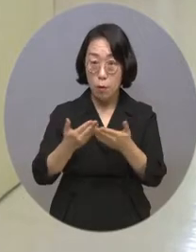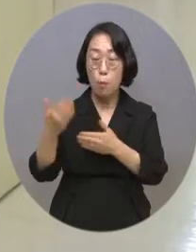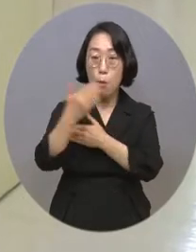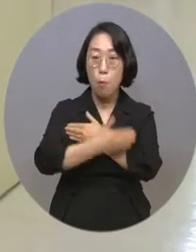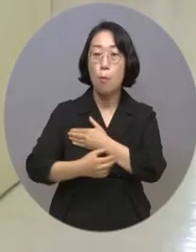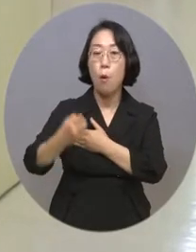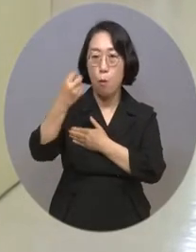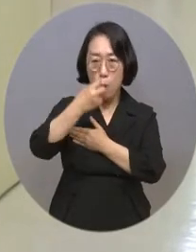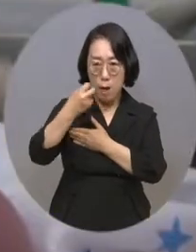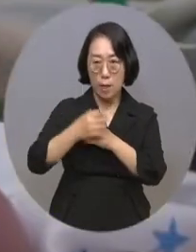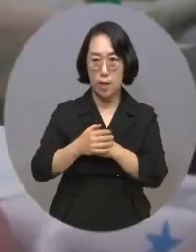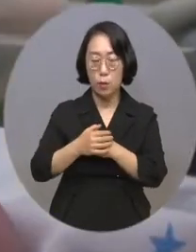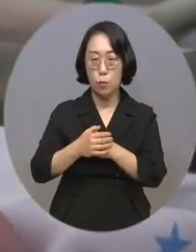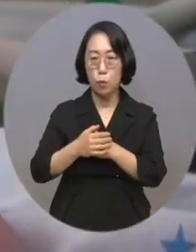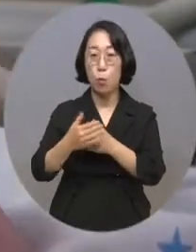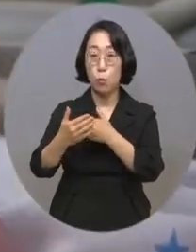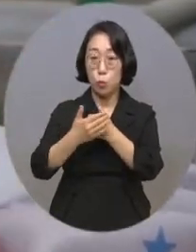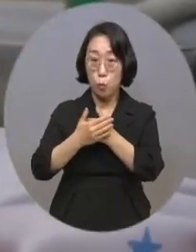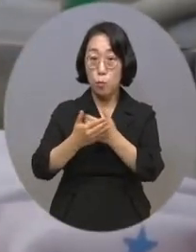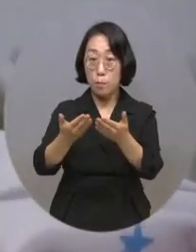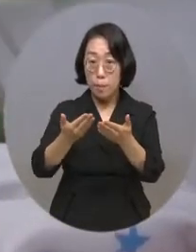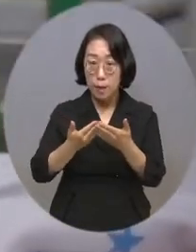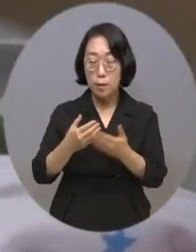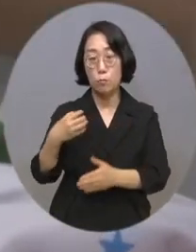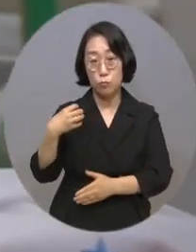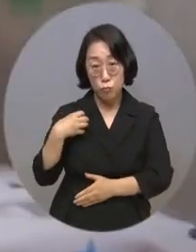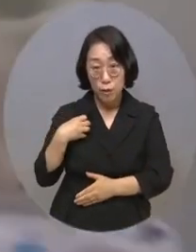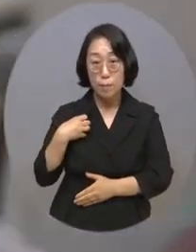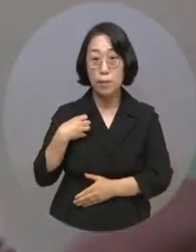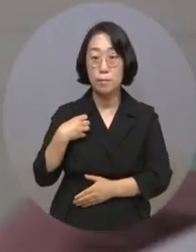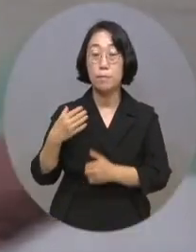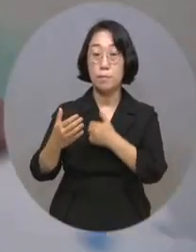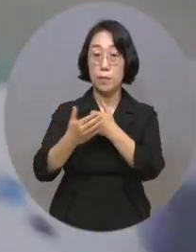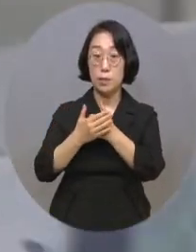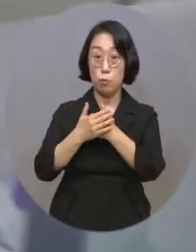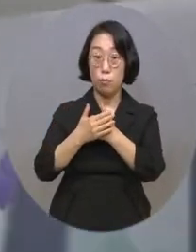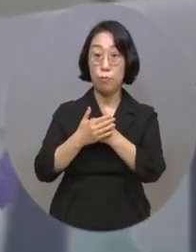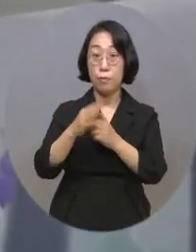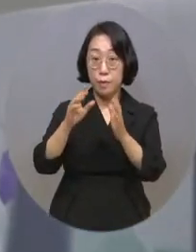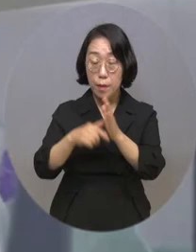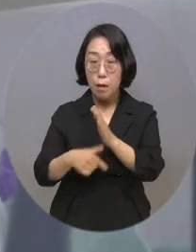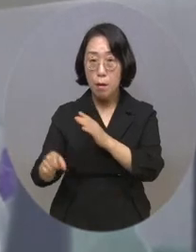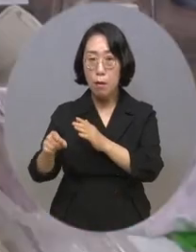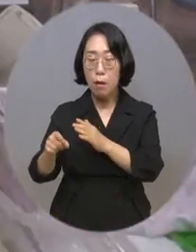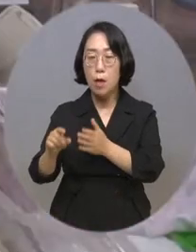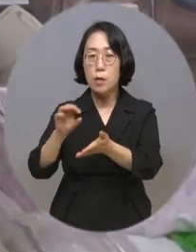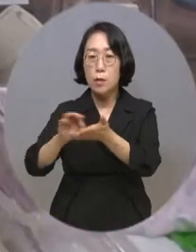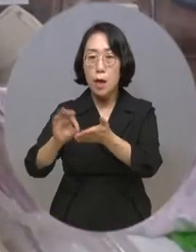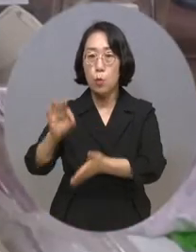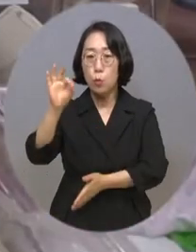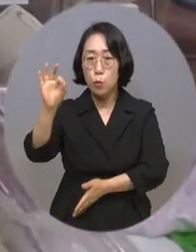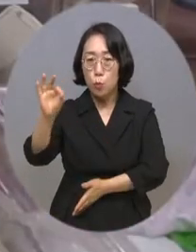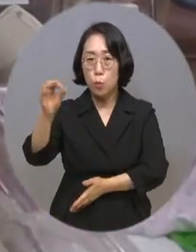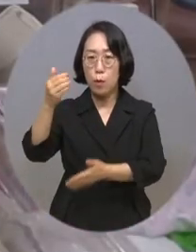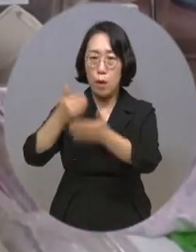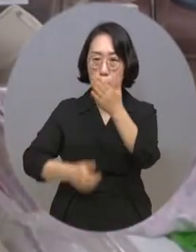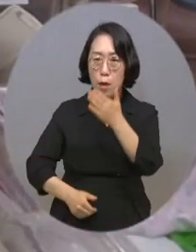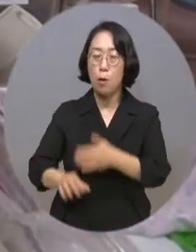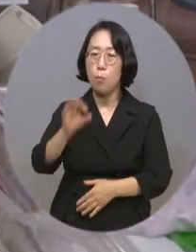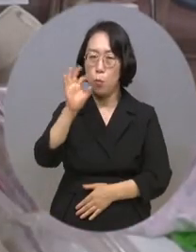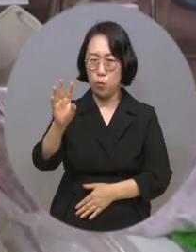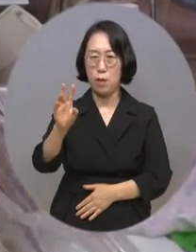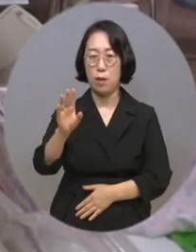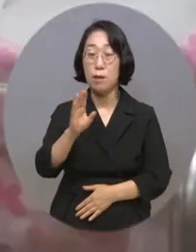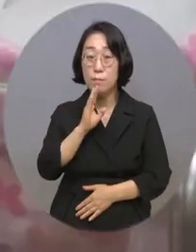산모신생아건강관리서비스나 산후조리도우미 서비스 부담금 등을 지원받은 경우에는 공공산후조리원 이용요금 감면 혜택을 받을